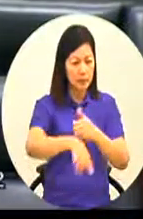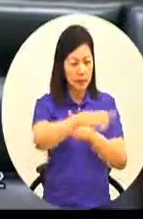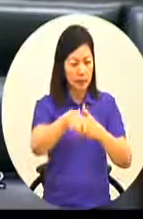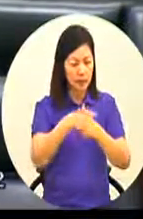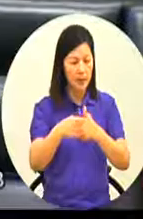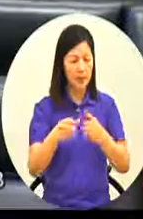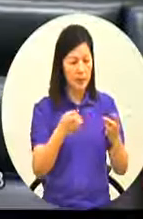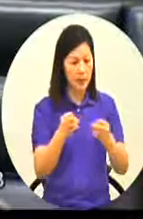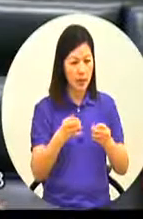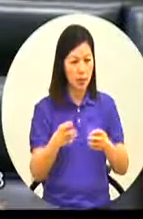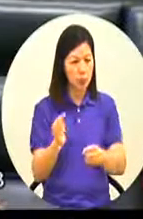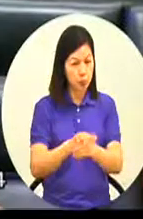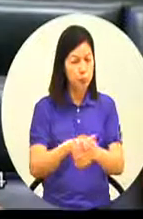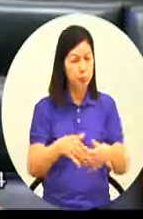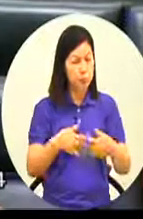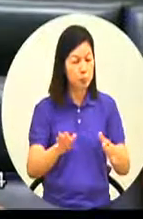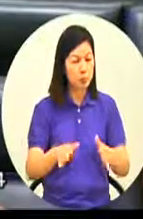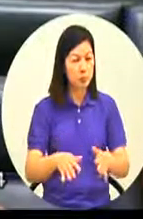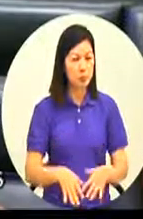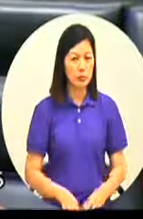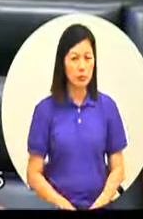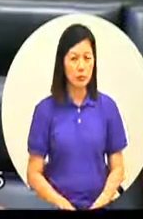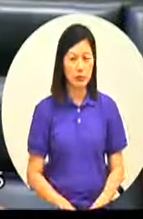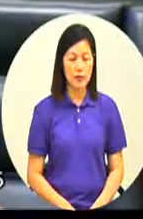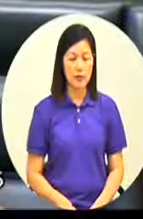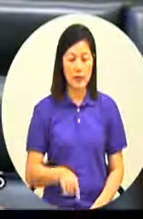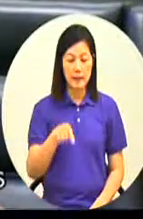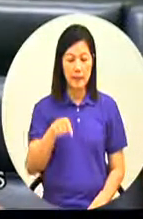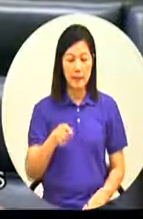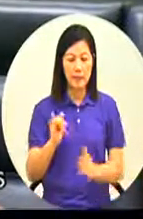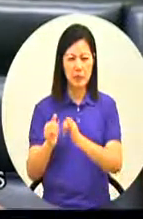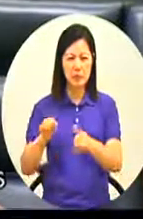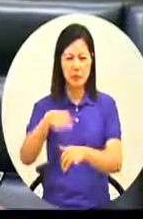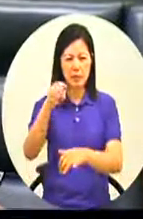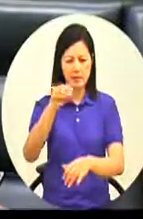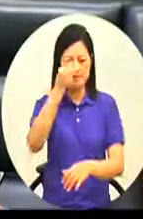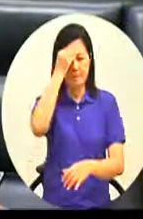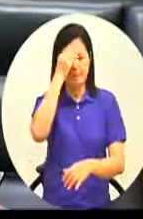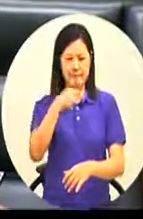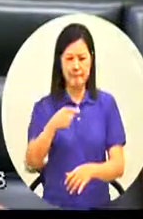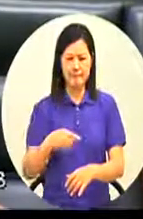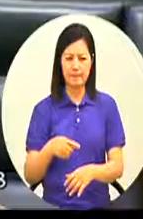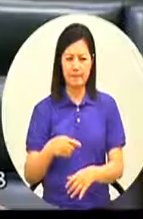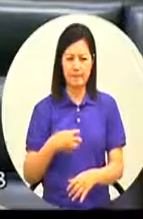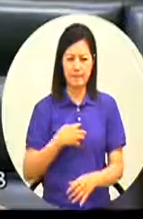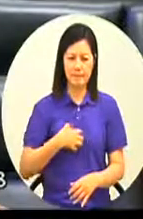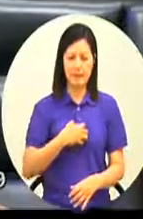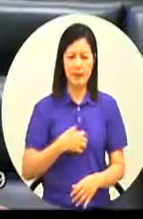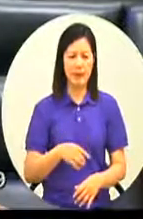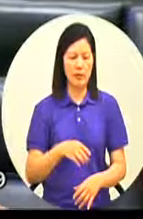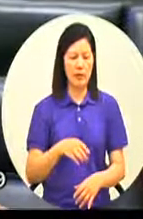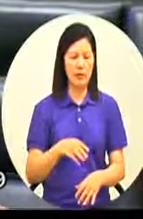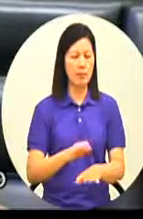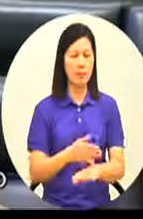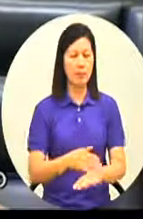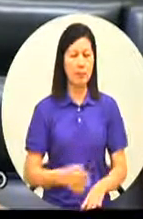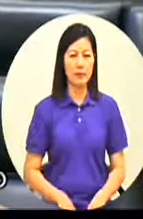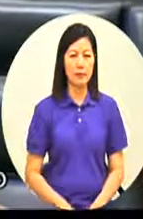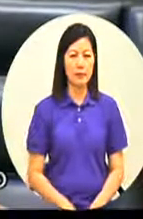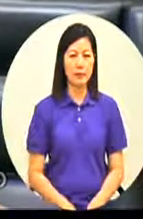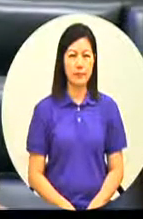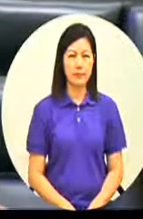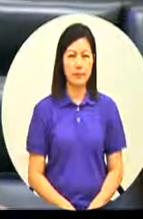是补助，哦，这样呢，较袂去，哦，咱咧百姓第一个就拍钱，啊，倒转来，伊是足艰苦，哦，伊也足艰